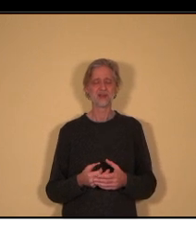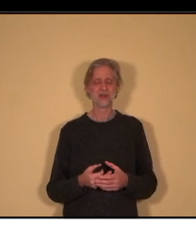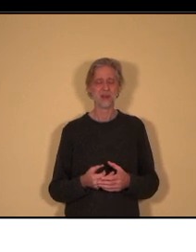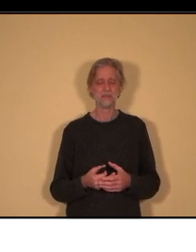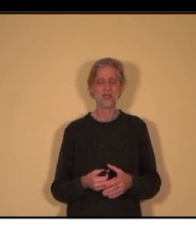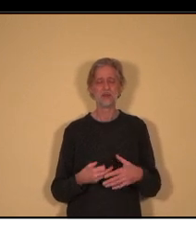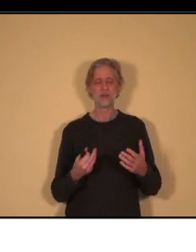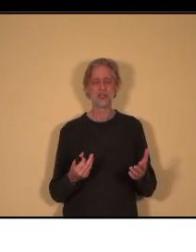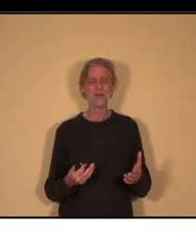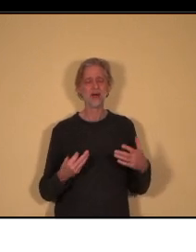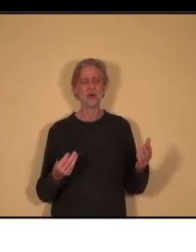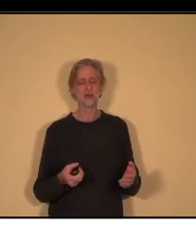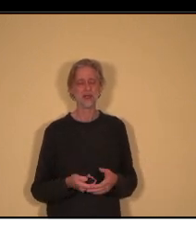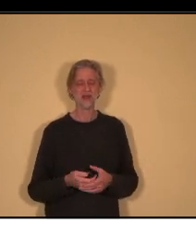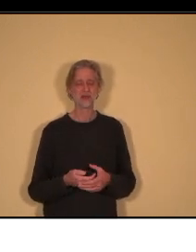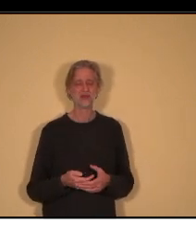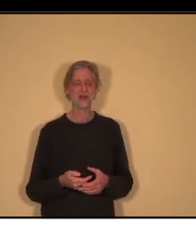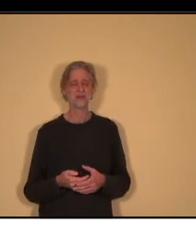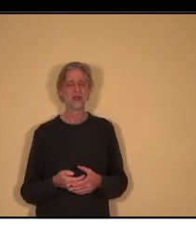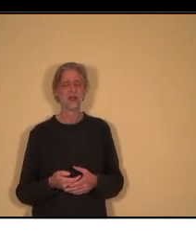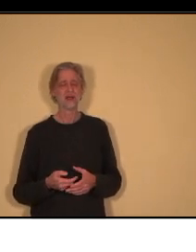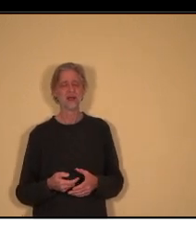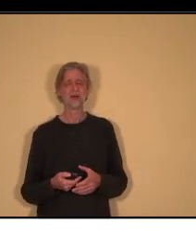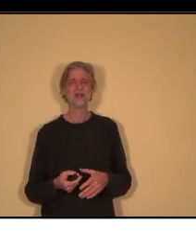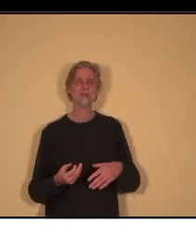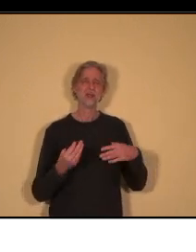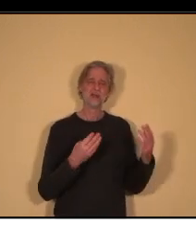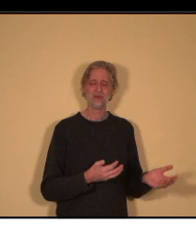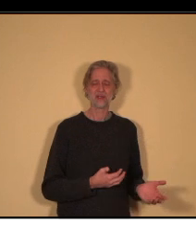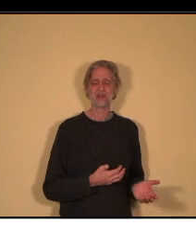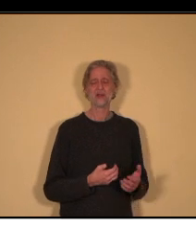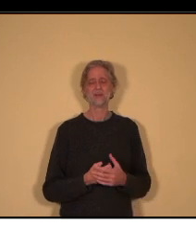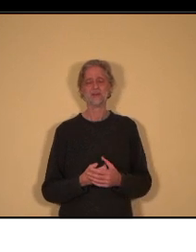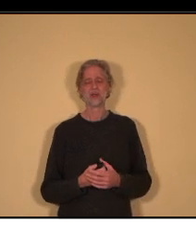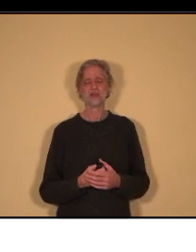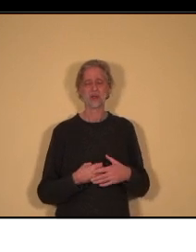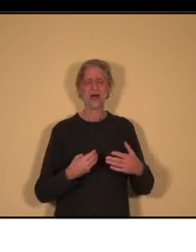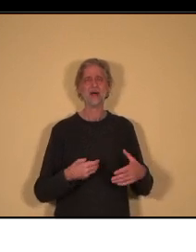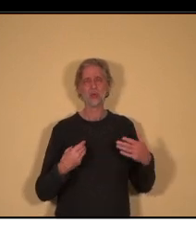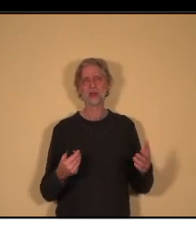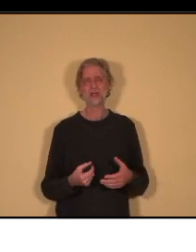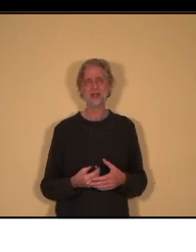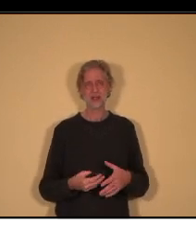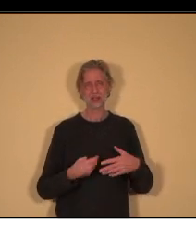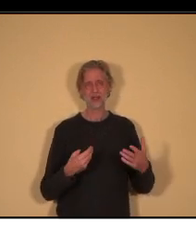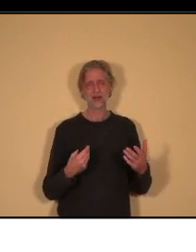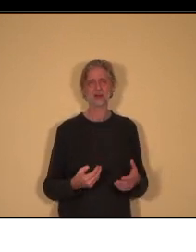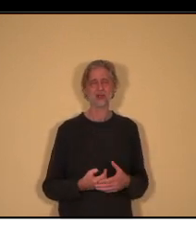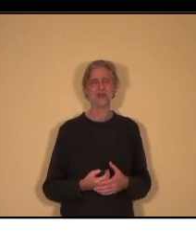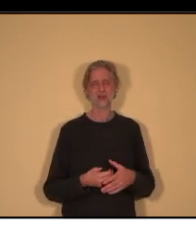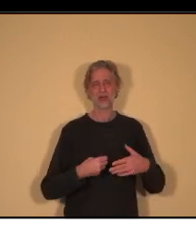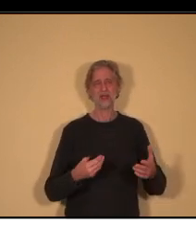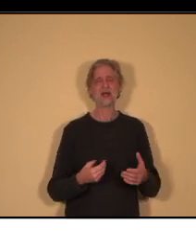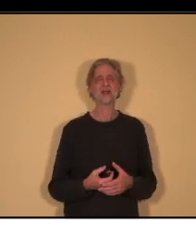das P2G, Power-to-Gas-Konzept. Bei dem wird Solar- oder Windenergie, also